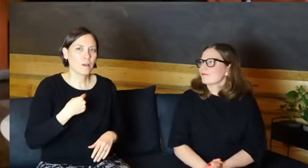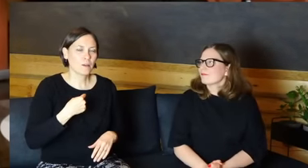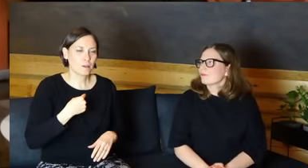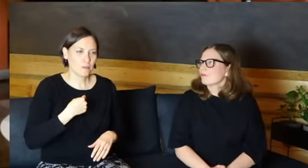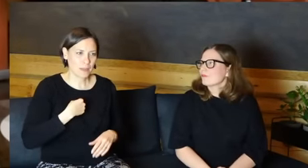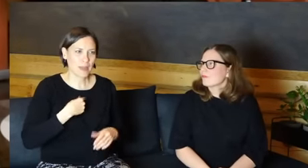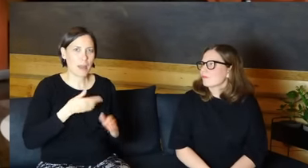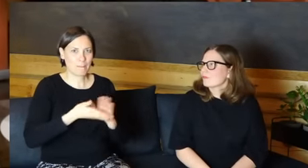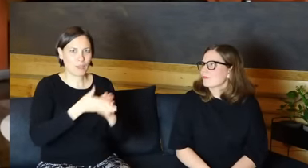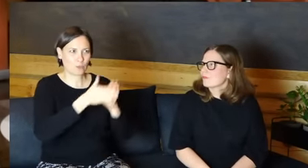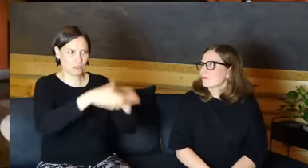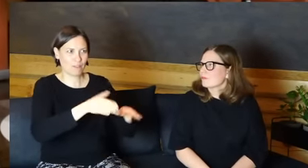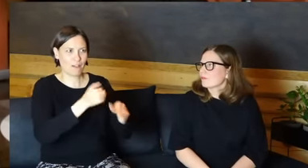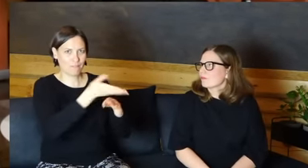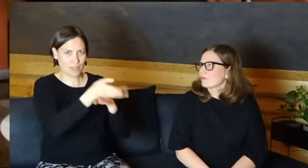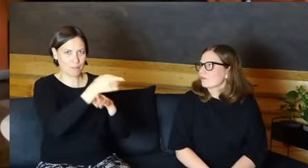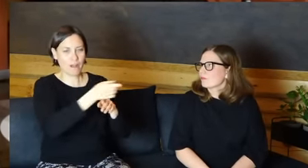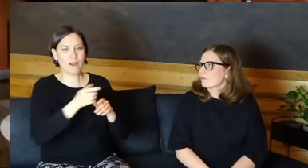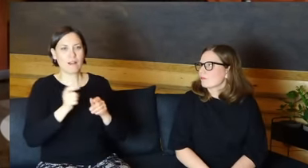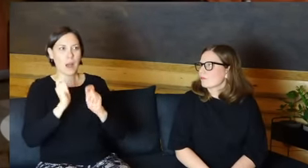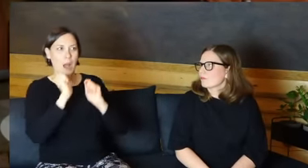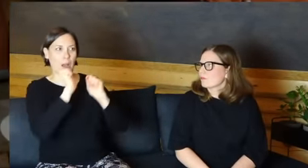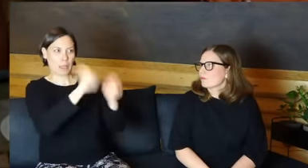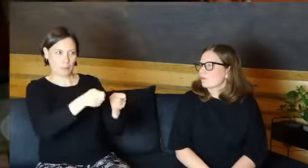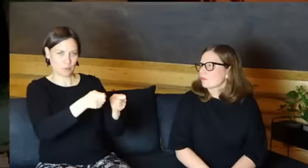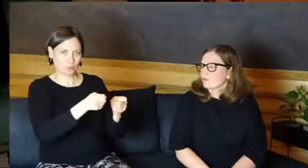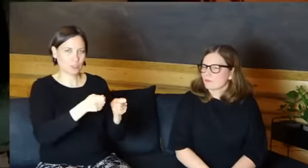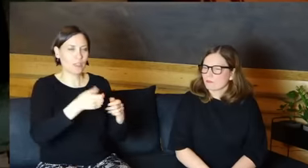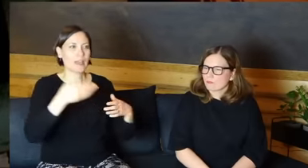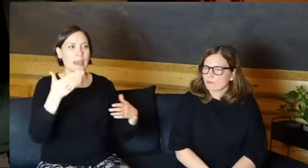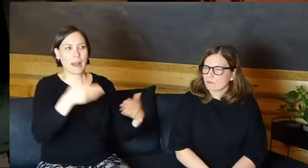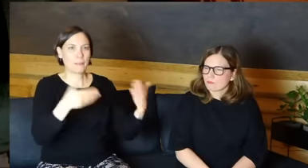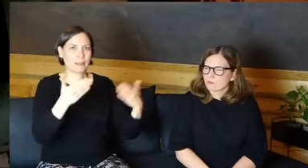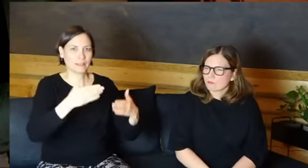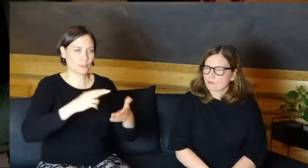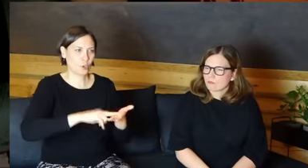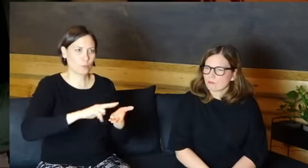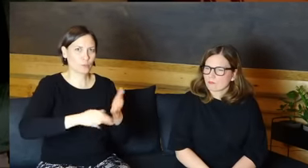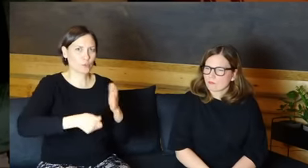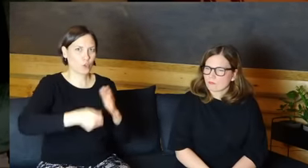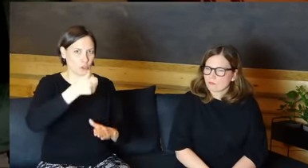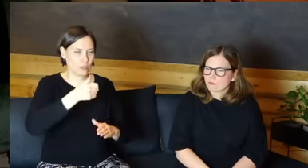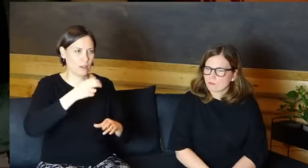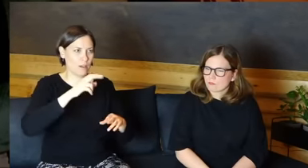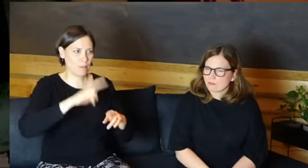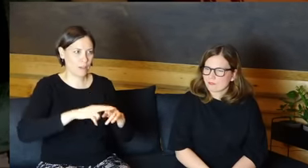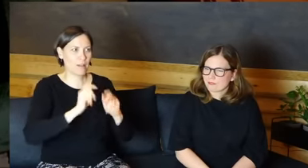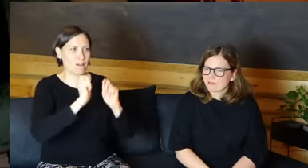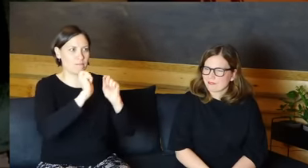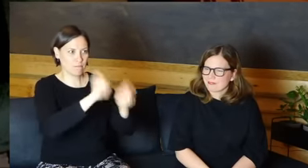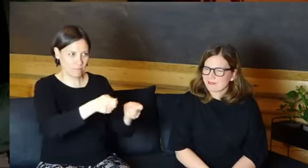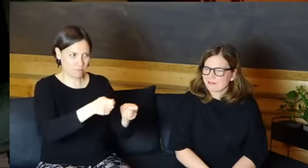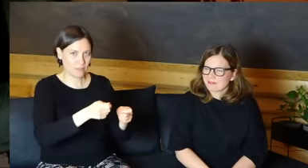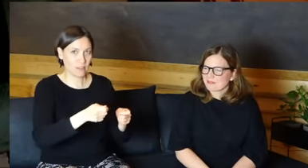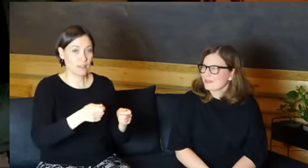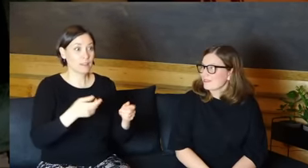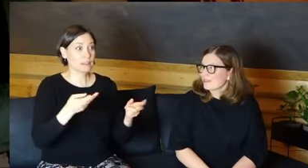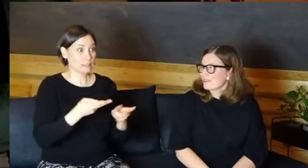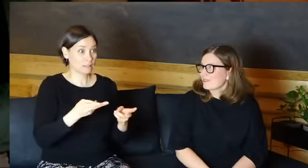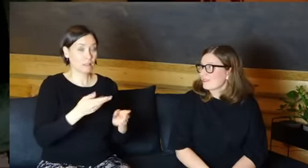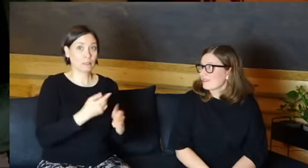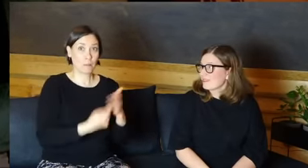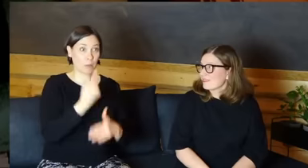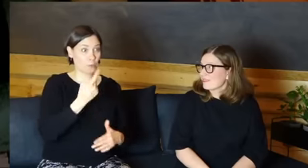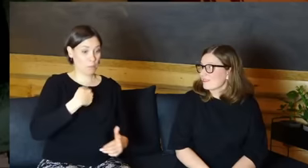hakemusta perustavalle elementin toimitusjohtajaksi. Tuota, jostakin kumman syystä tämmösen hullun sinne valihtivatkin vielä,